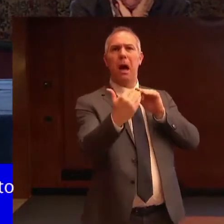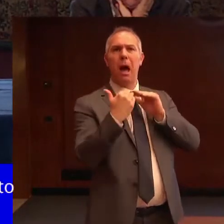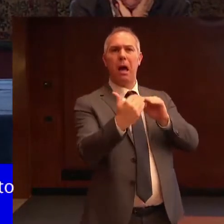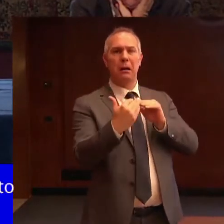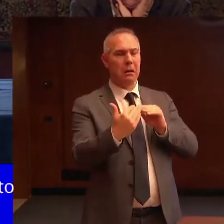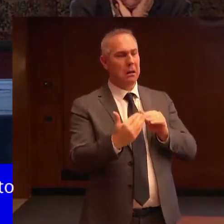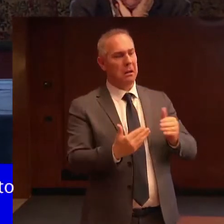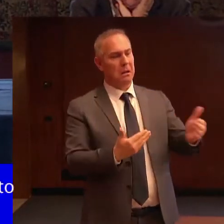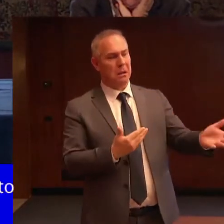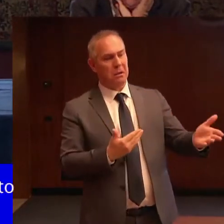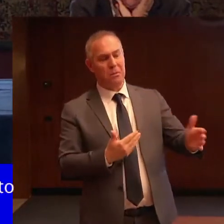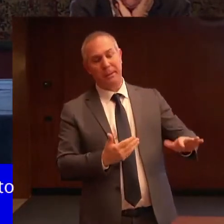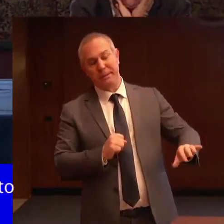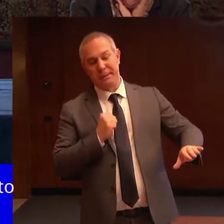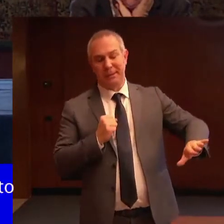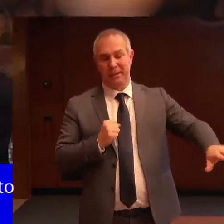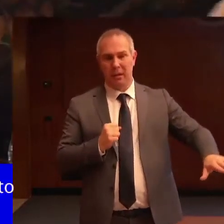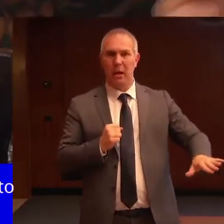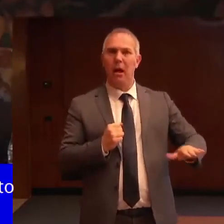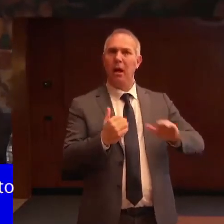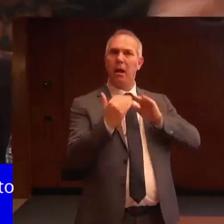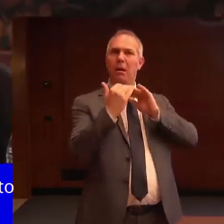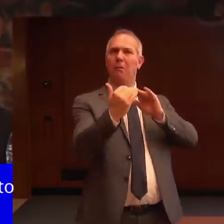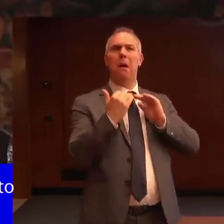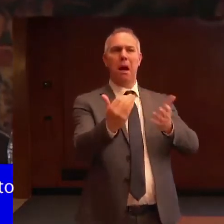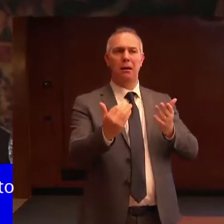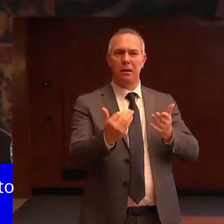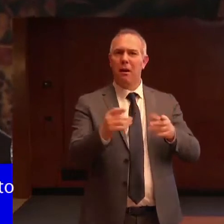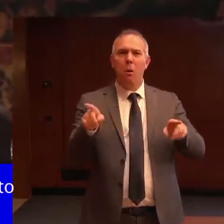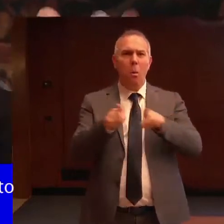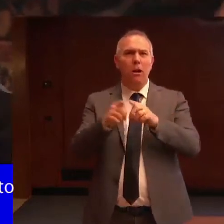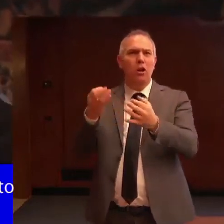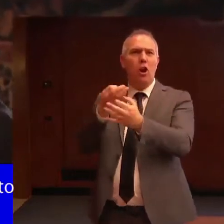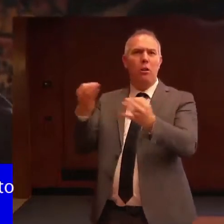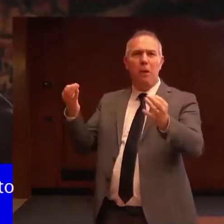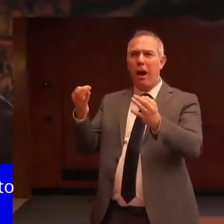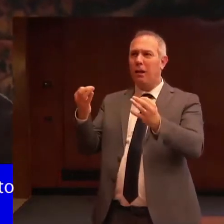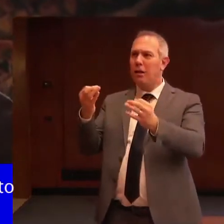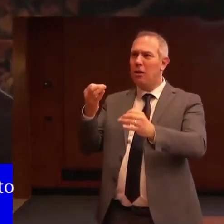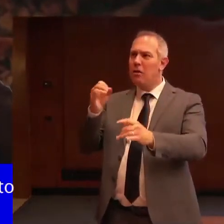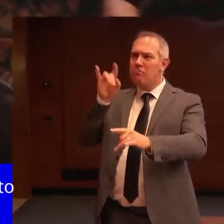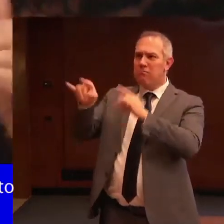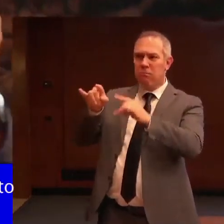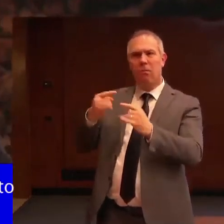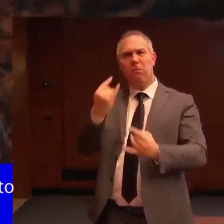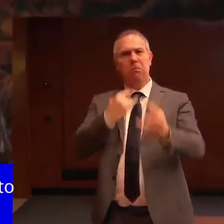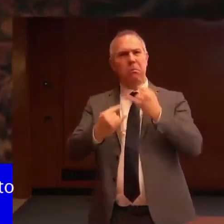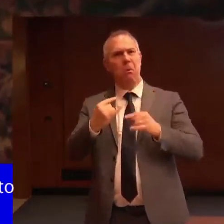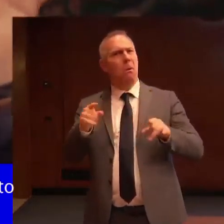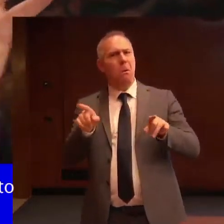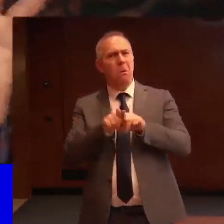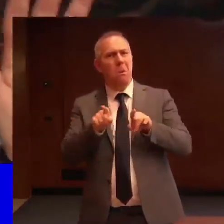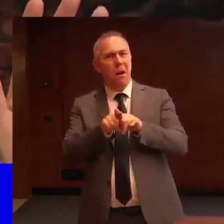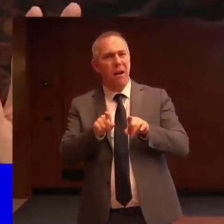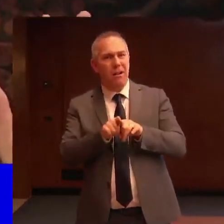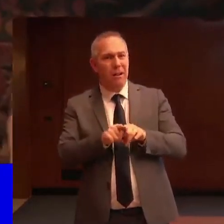con le molle. Mi insultava come avrebbe insultato chiunque altro della parte opposta, non stava attento a no,